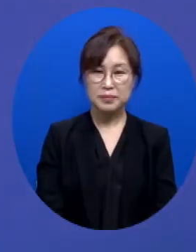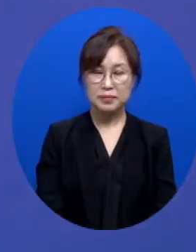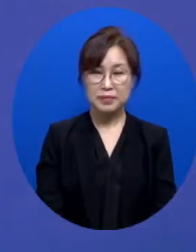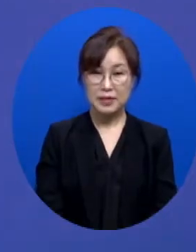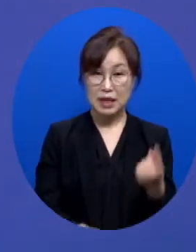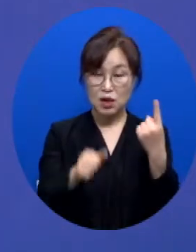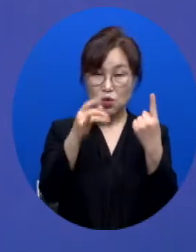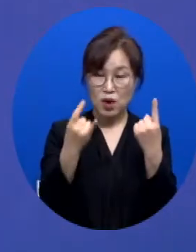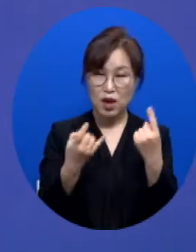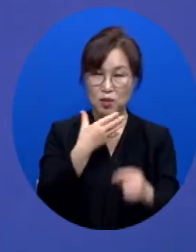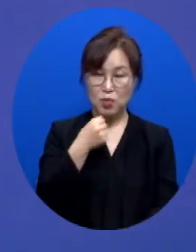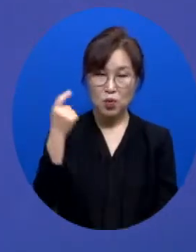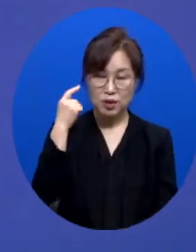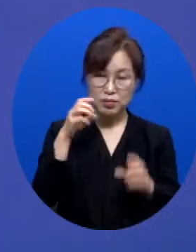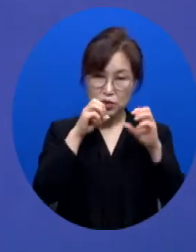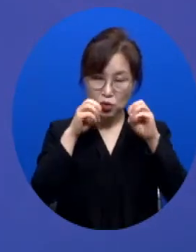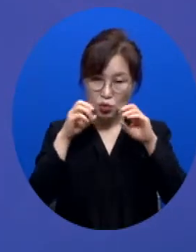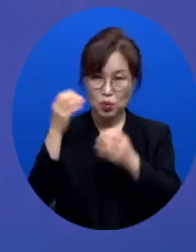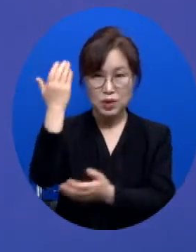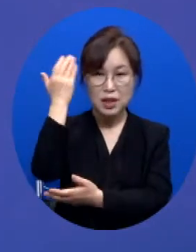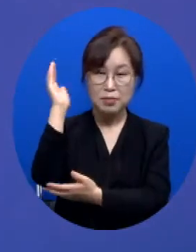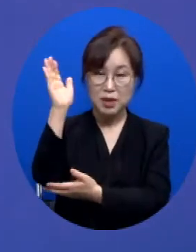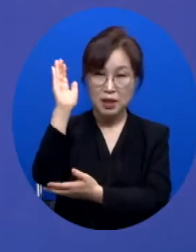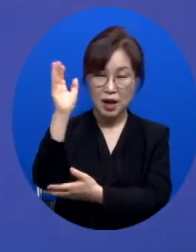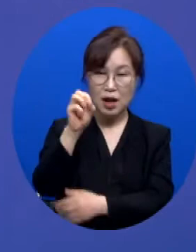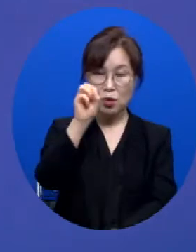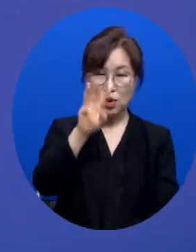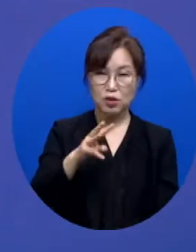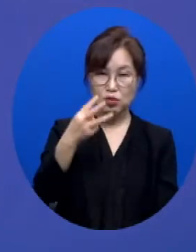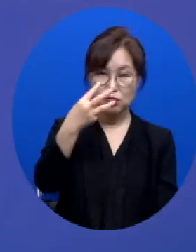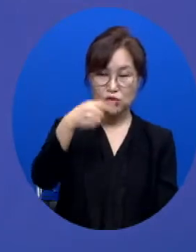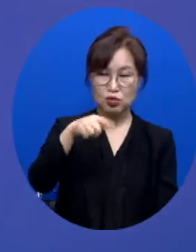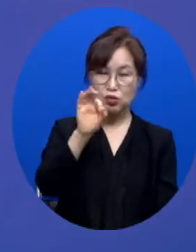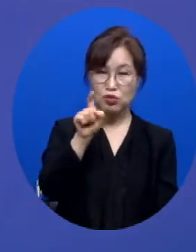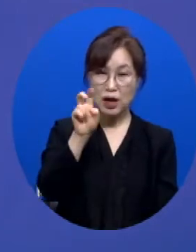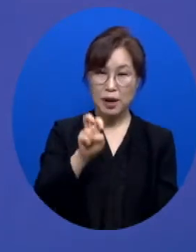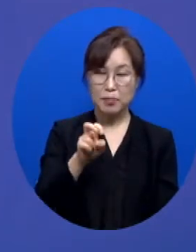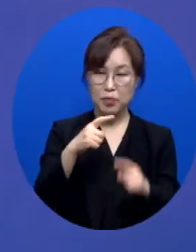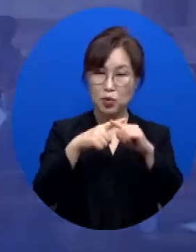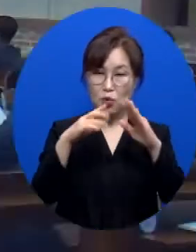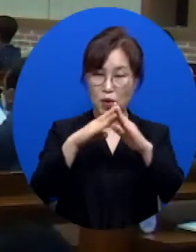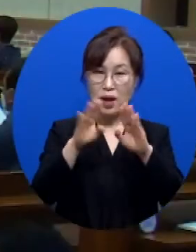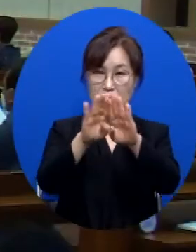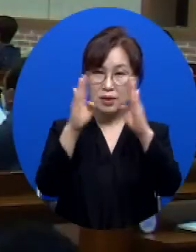제1회 복음전도와 선교 세미나가 광주 두암중앙교회에서 열렸습니다.